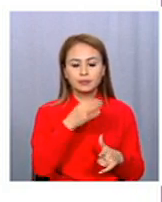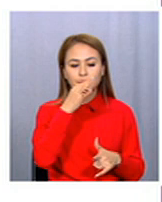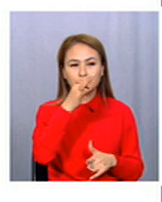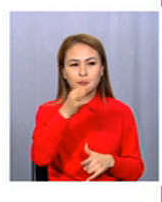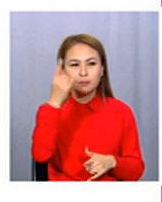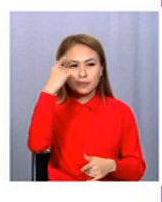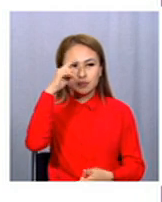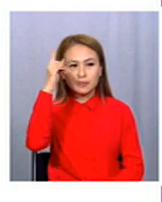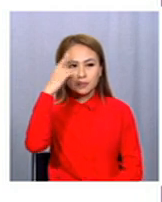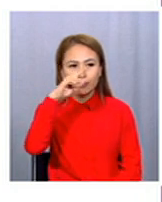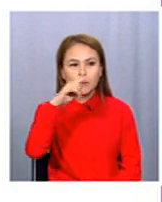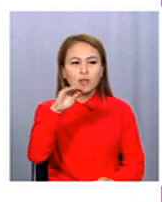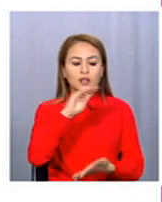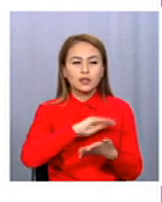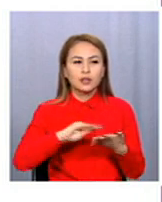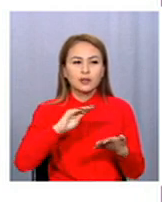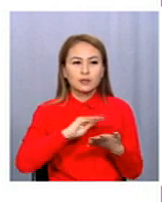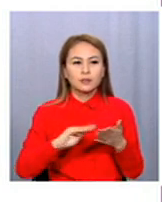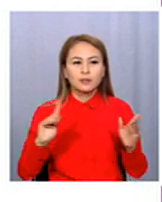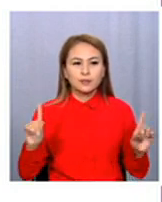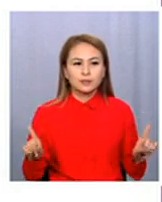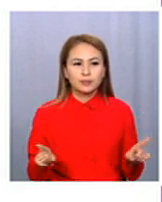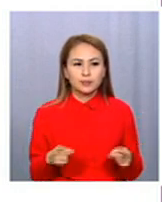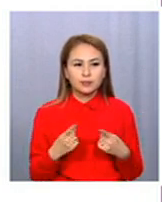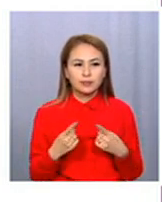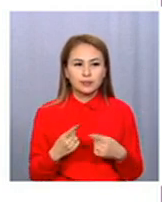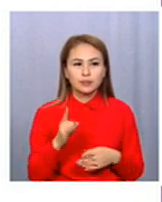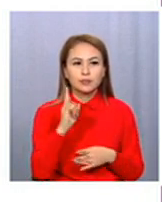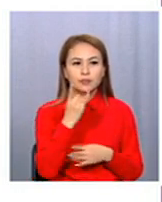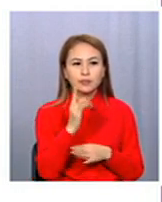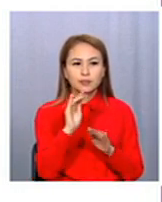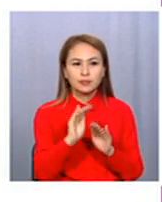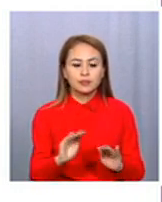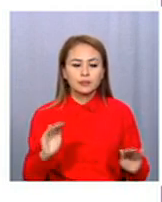айтылатын ертегілер. Шығарманың дамуы.